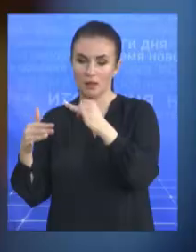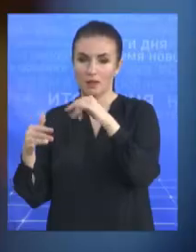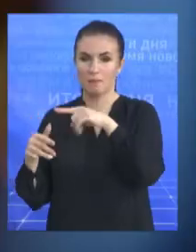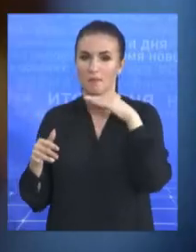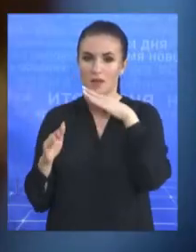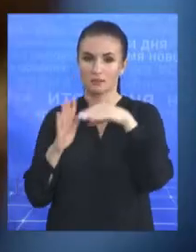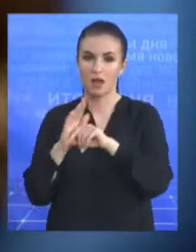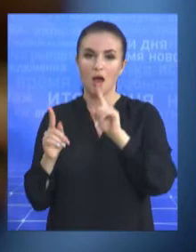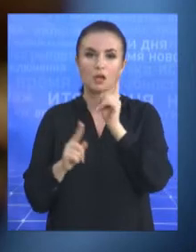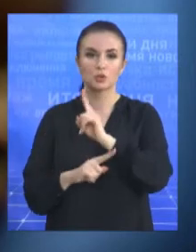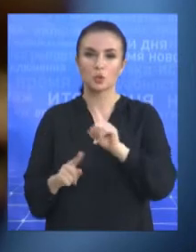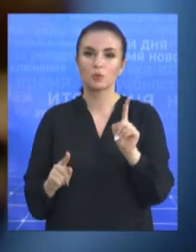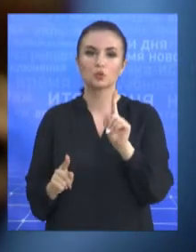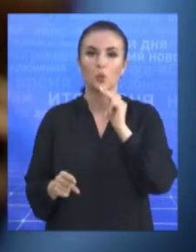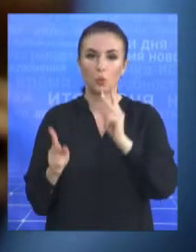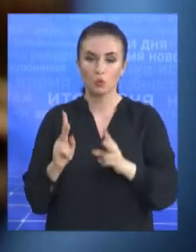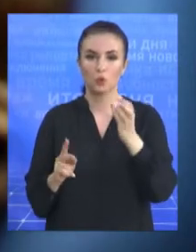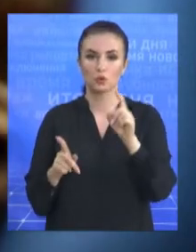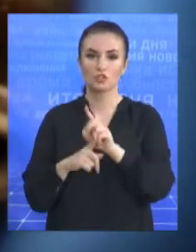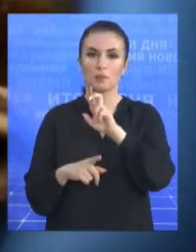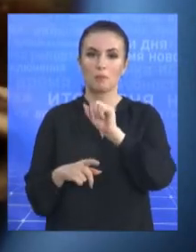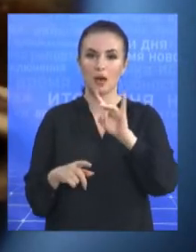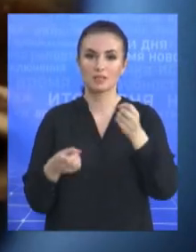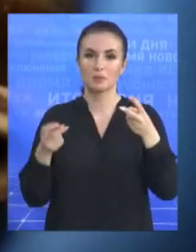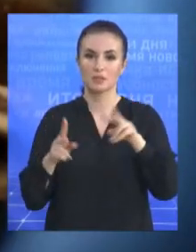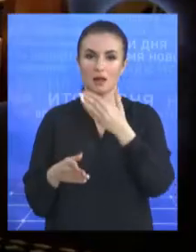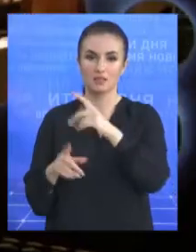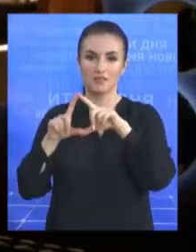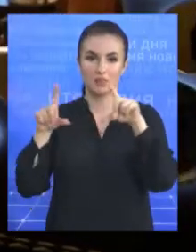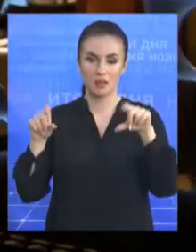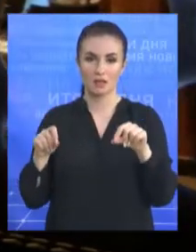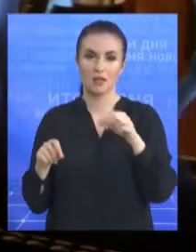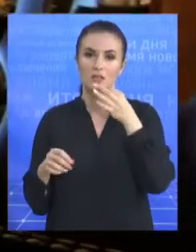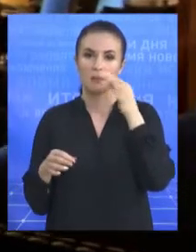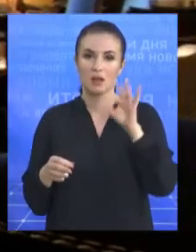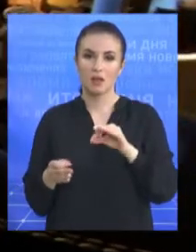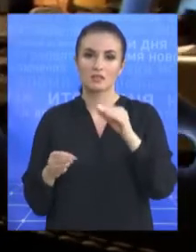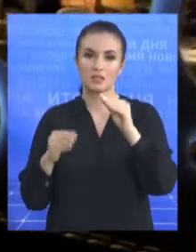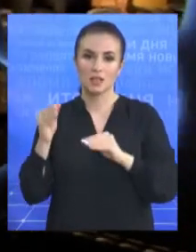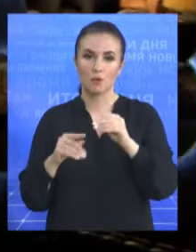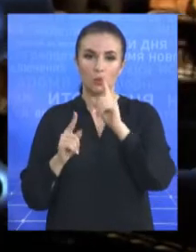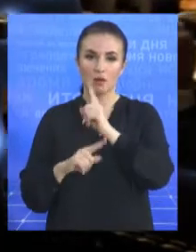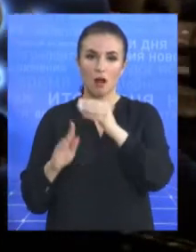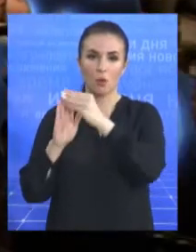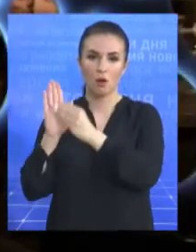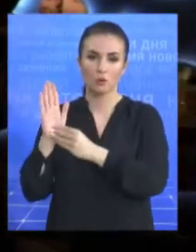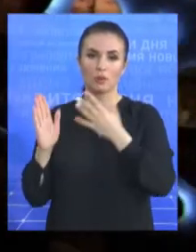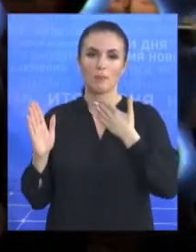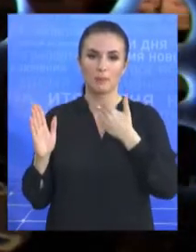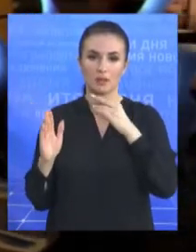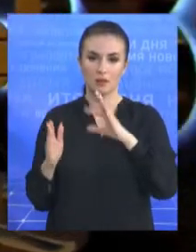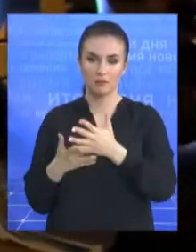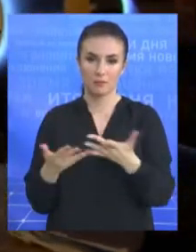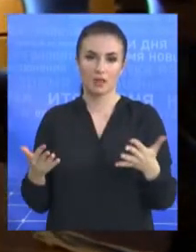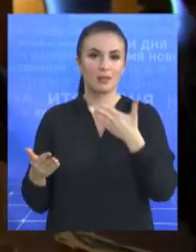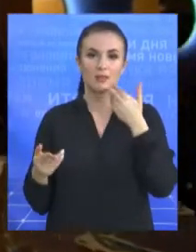мясо. Особенное в ресторане не только кухня, но и бар. Специально для заведения бренд «Сомелье» составил уникальную карту напитков. В